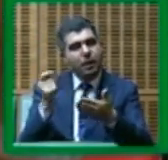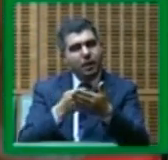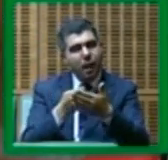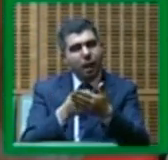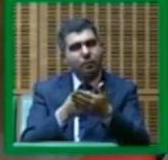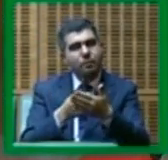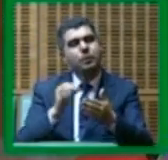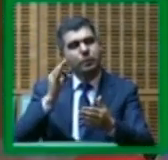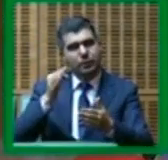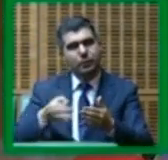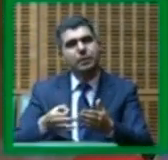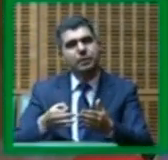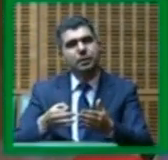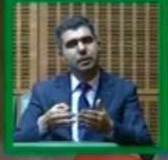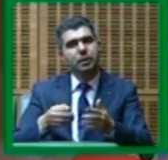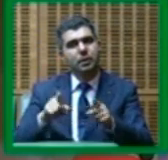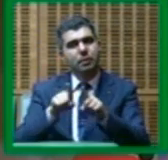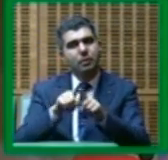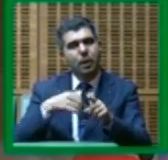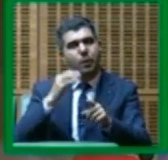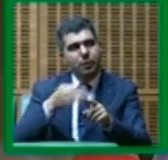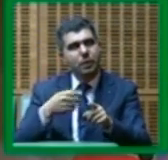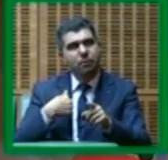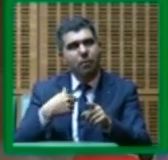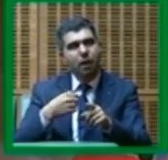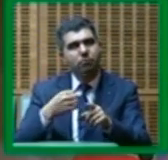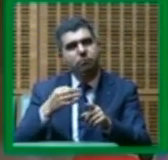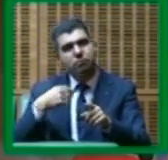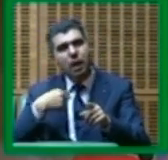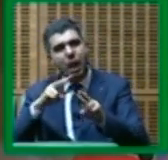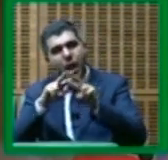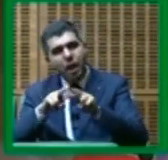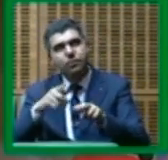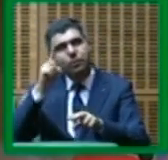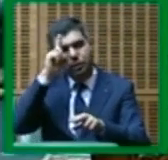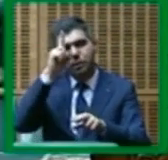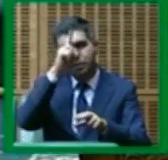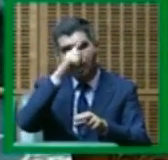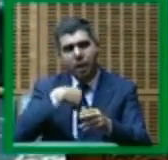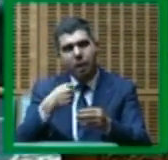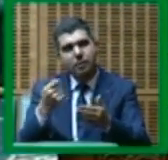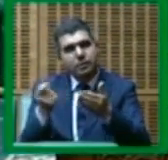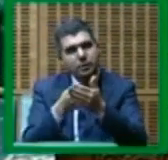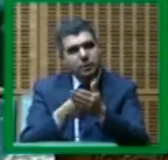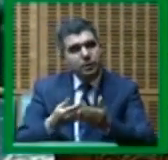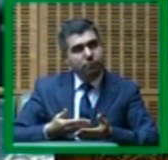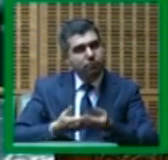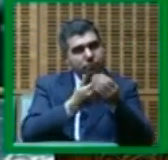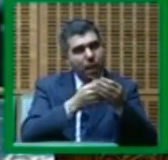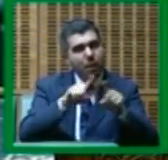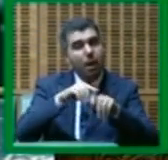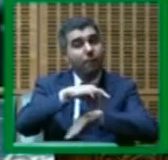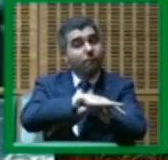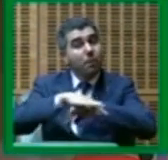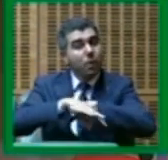أكيد أنه طلب يمكن نعتبره أنا شخصيا معقول، واللي إن شاء الله أحيله على الخطوط الملكية المغربية على